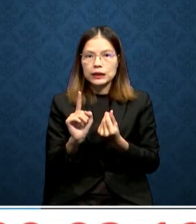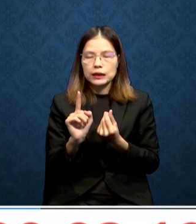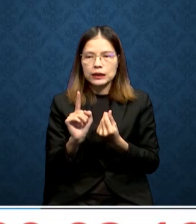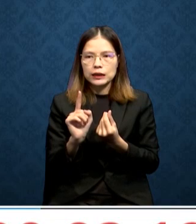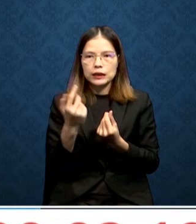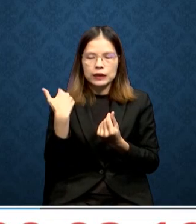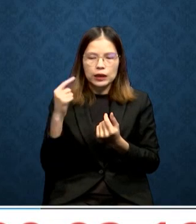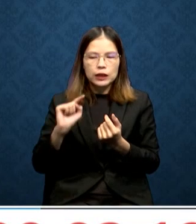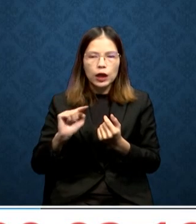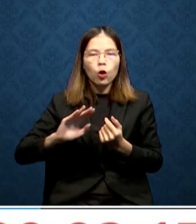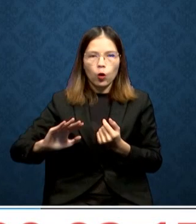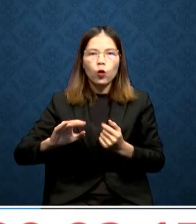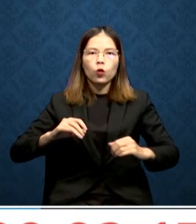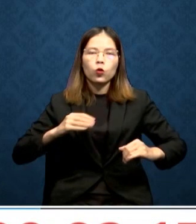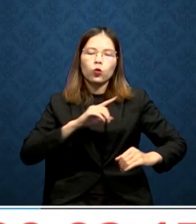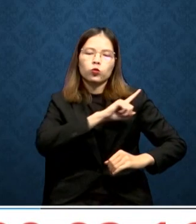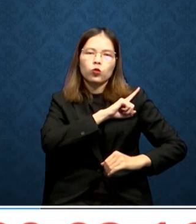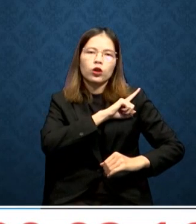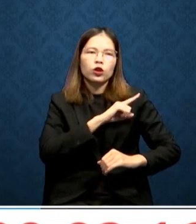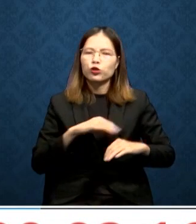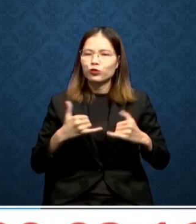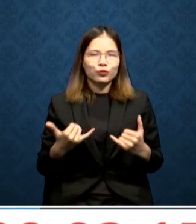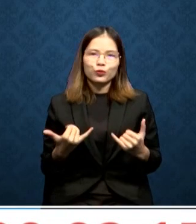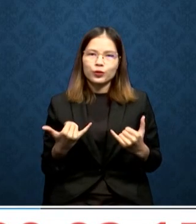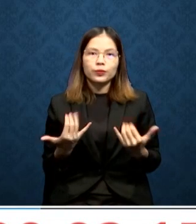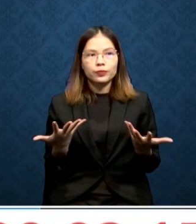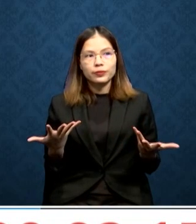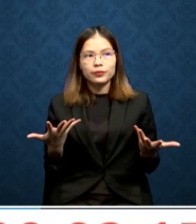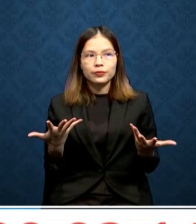ของตเองแต่ทุวี้ยังไม่มีที่สงตัดติดเลย